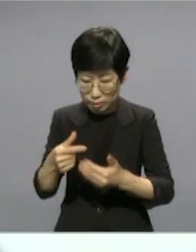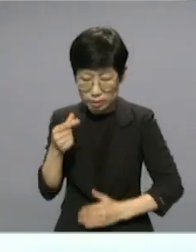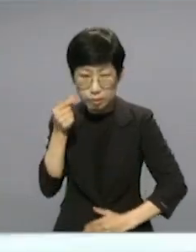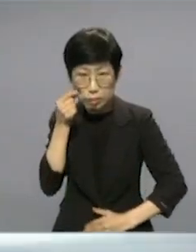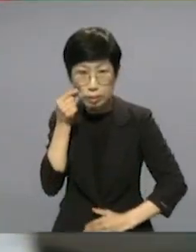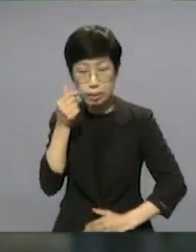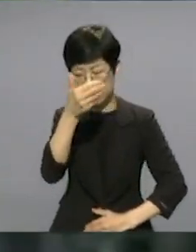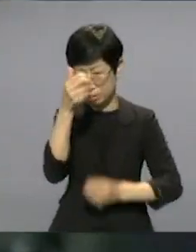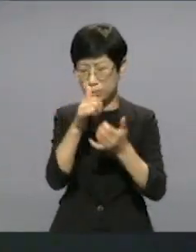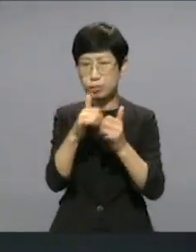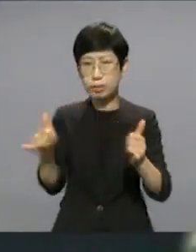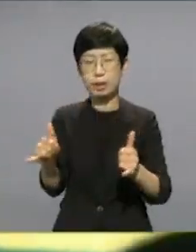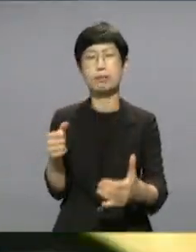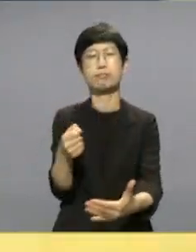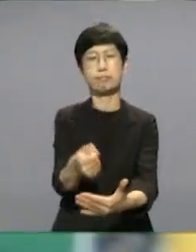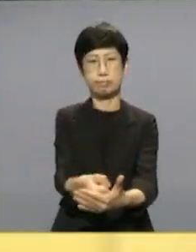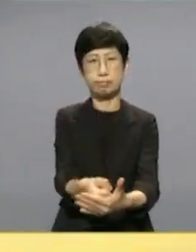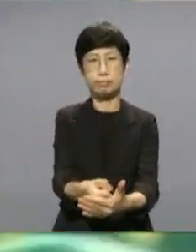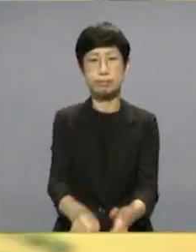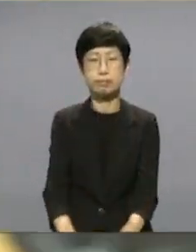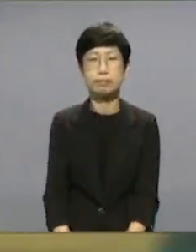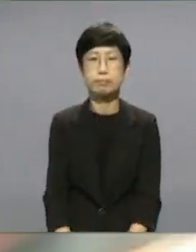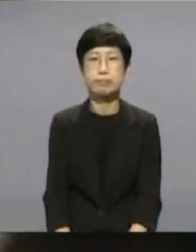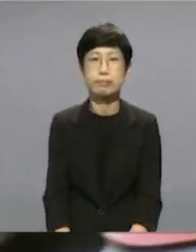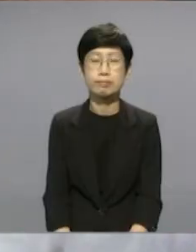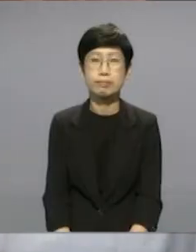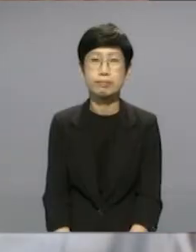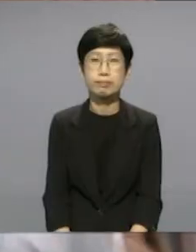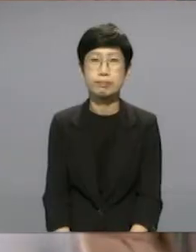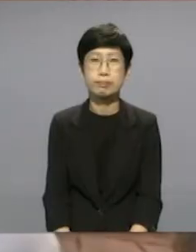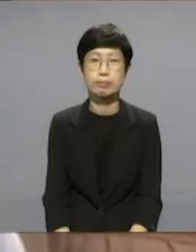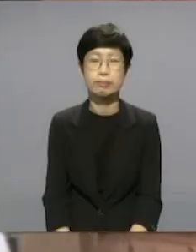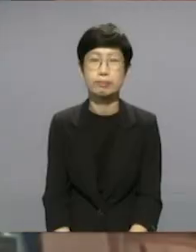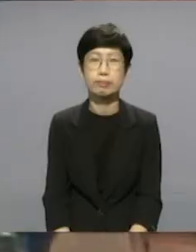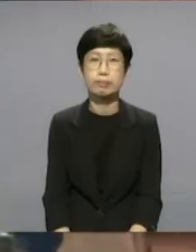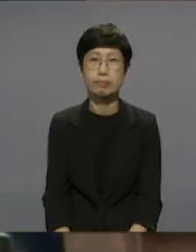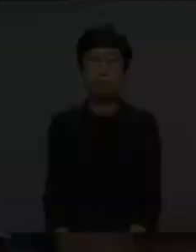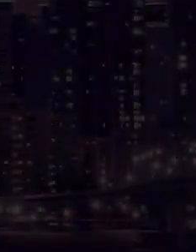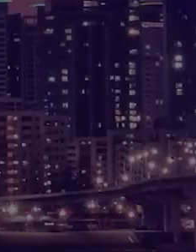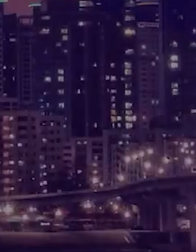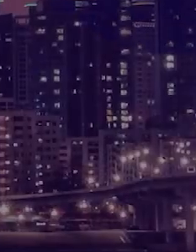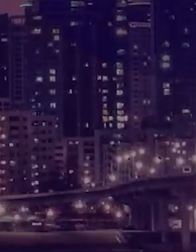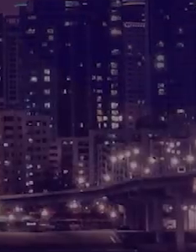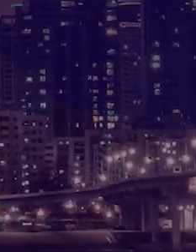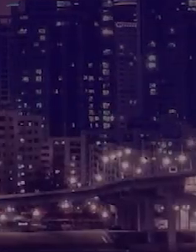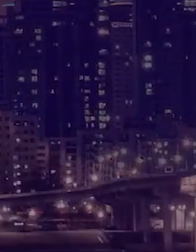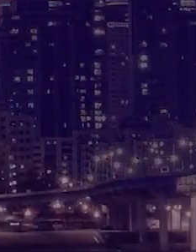젊은이들이 내리고 있는 결론입니다. 월드뉴스 정진호입니다.